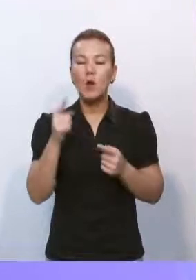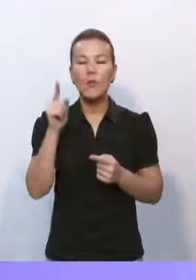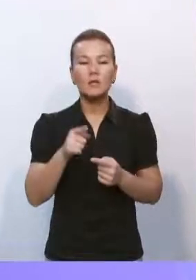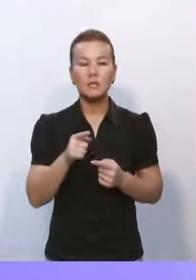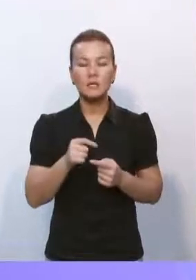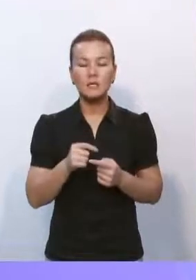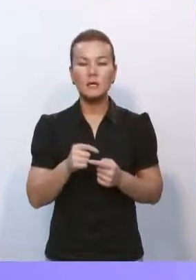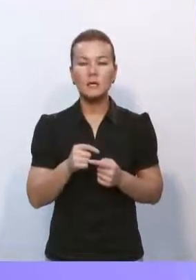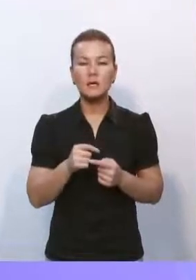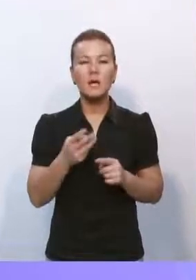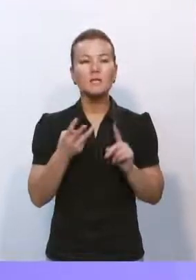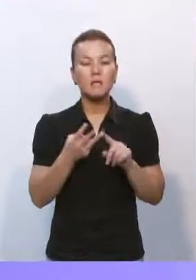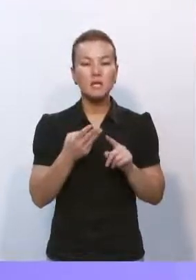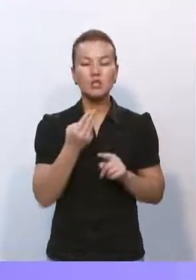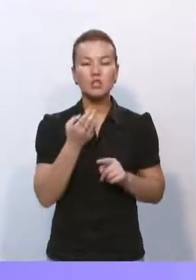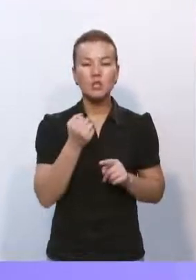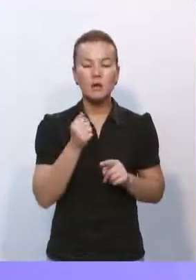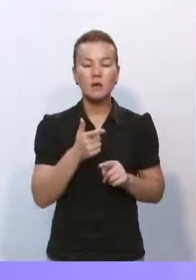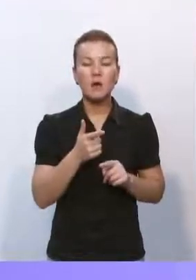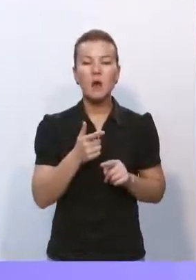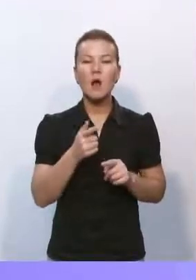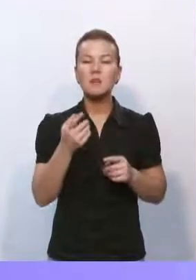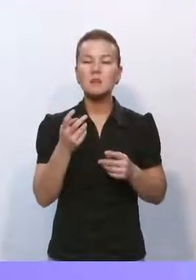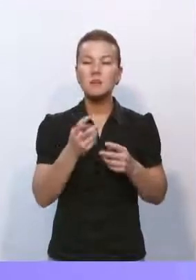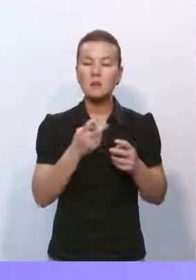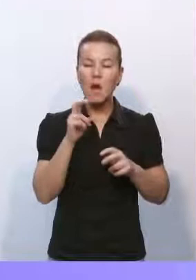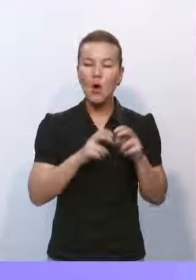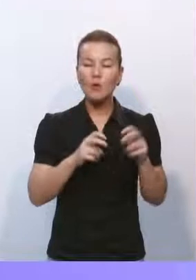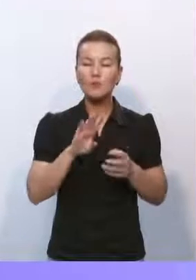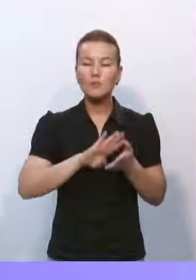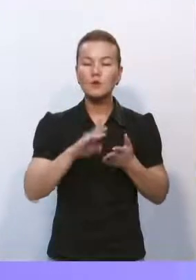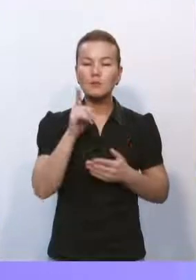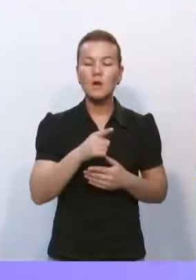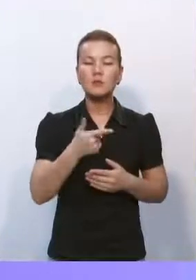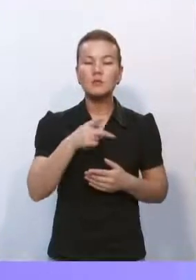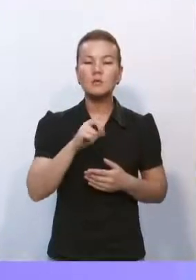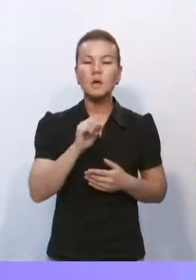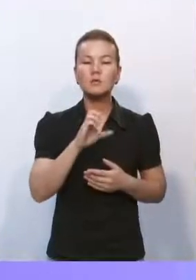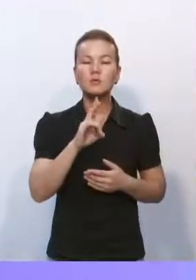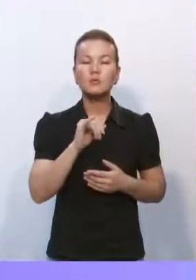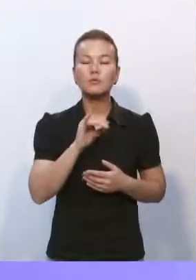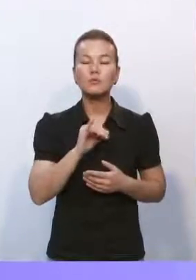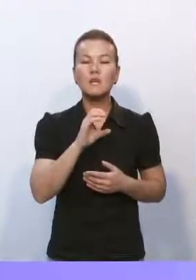ударение. Третий шаг. Находим безударную гласную «е».